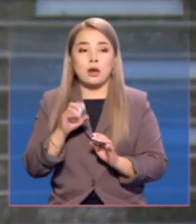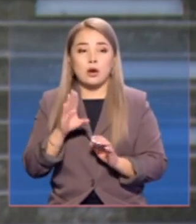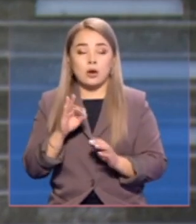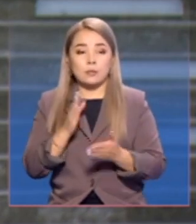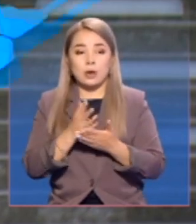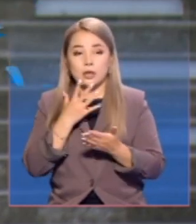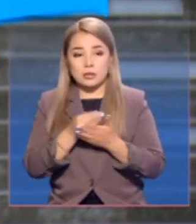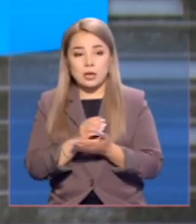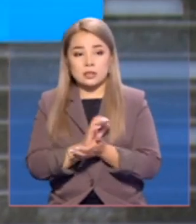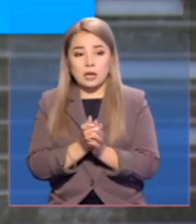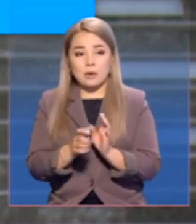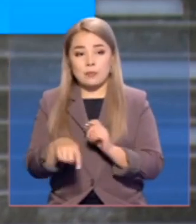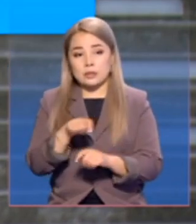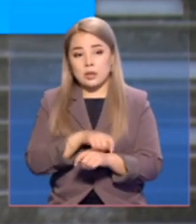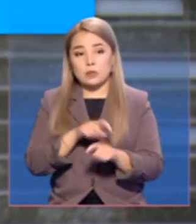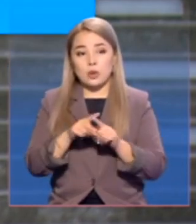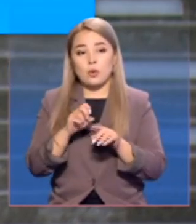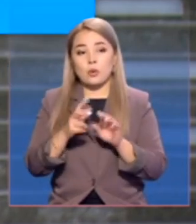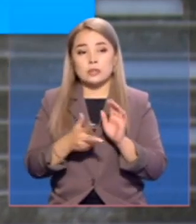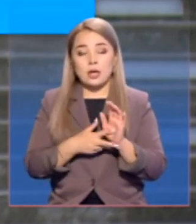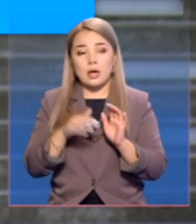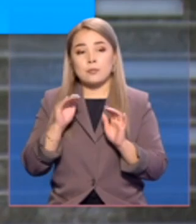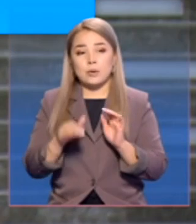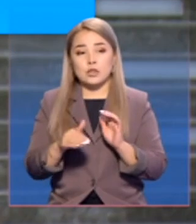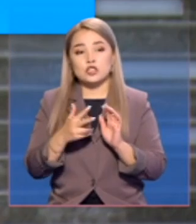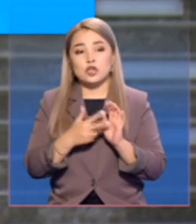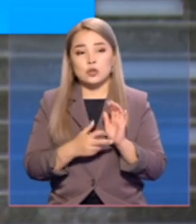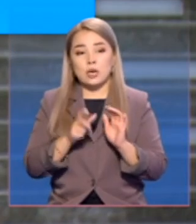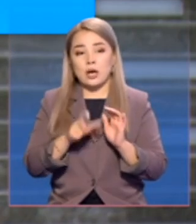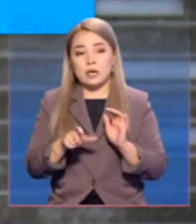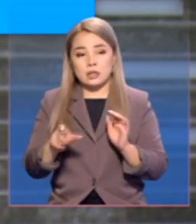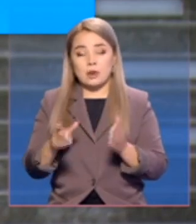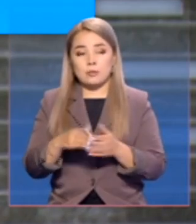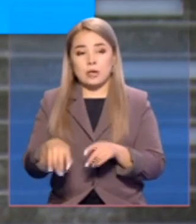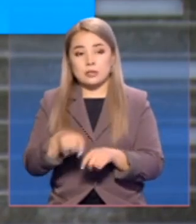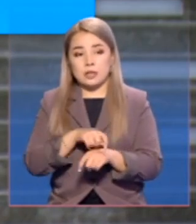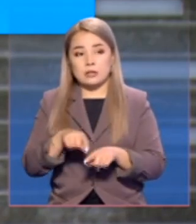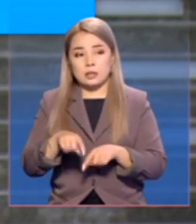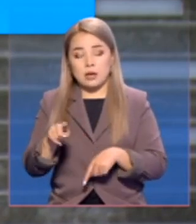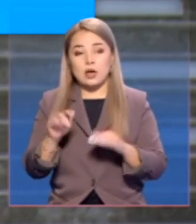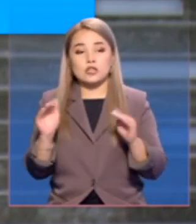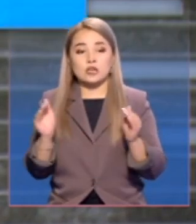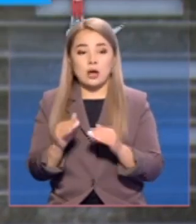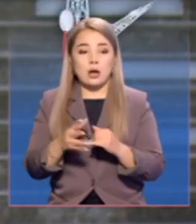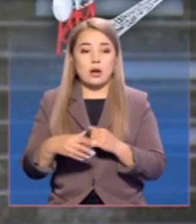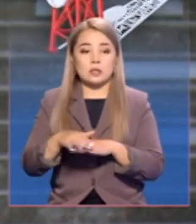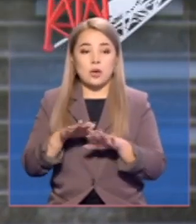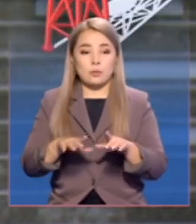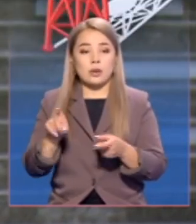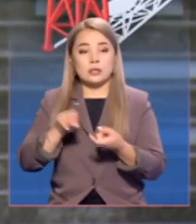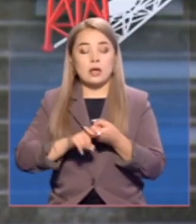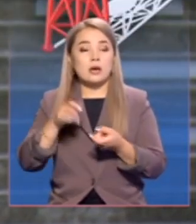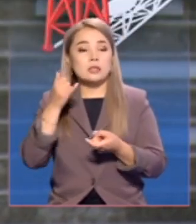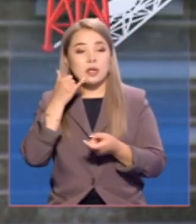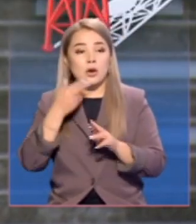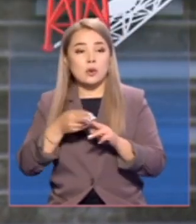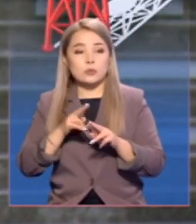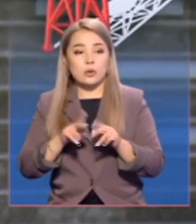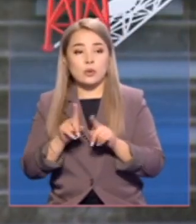есептесек, бір шаршы шақырымға 18700 адамнан келеді. Яғни шағын ғана аумаққа байланыс орнату үшін